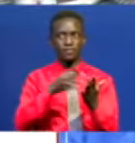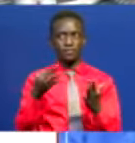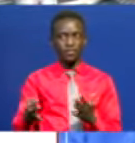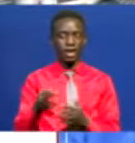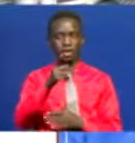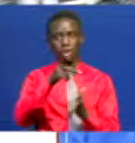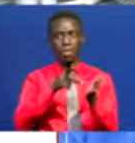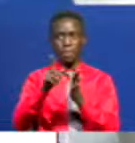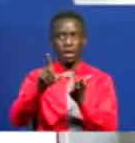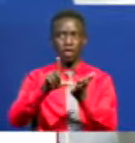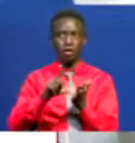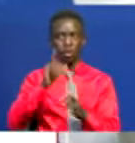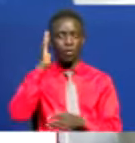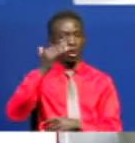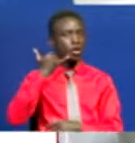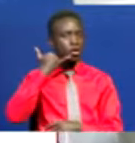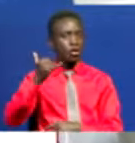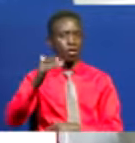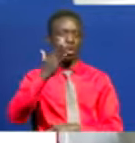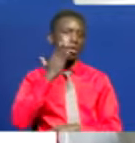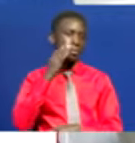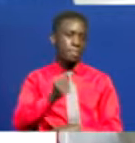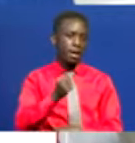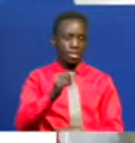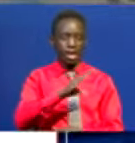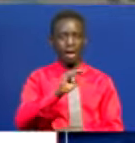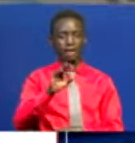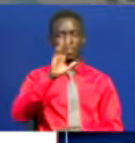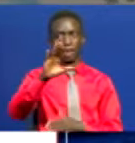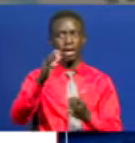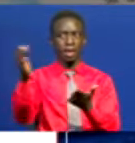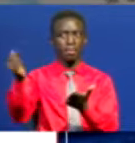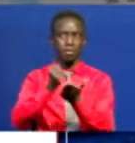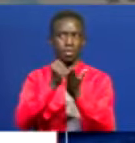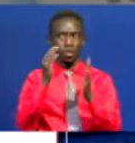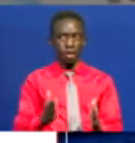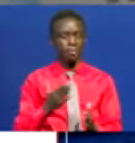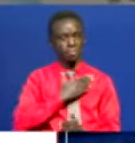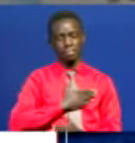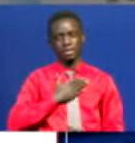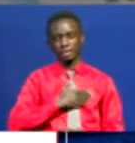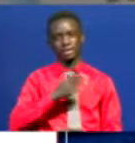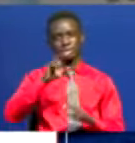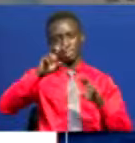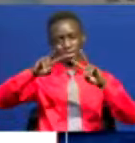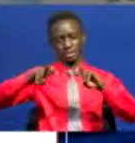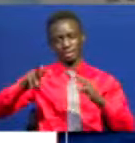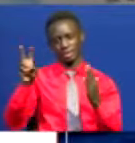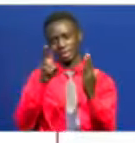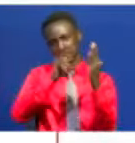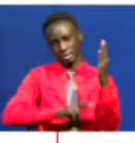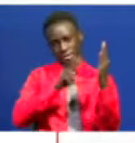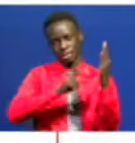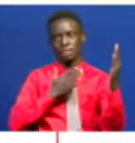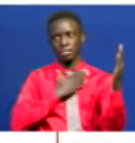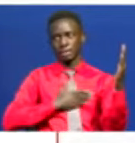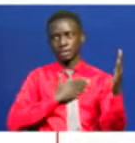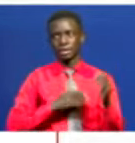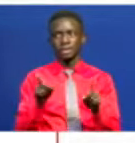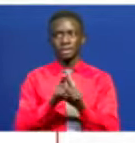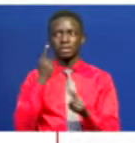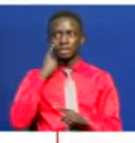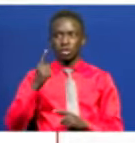and your employer, please just pay the loan. Ofisi ya kamishna ulinzi wa data inashirikiana na watu wa mikopo